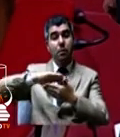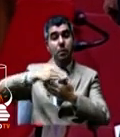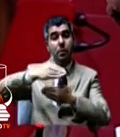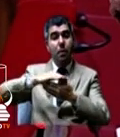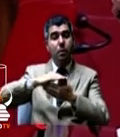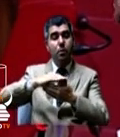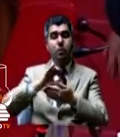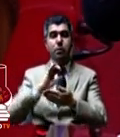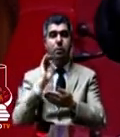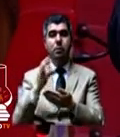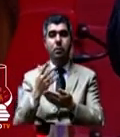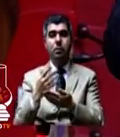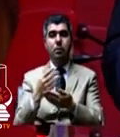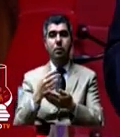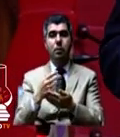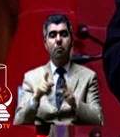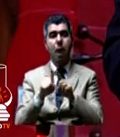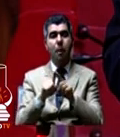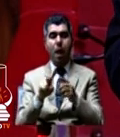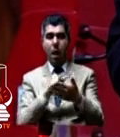يدير؟ مشى.